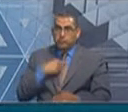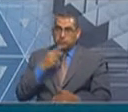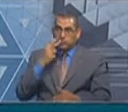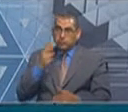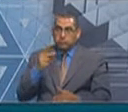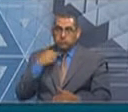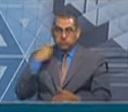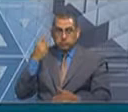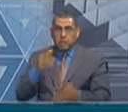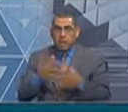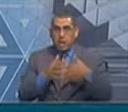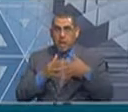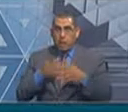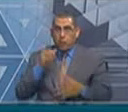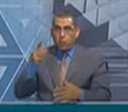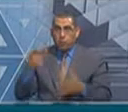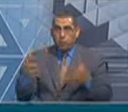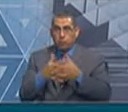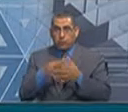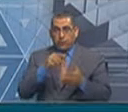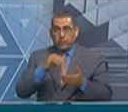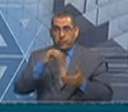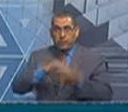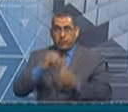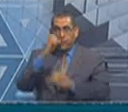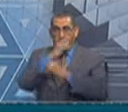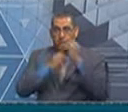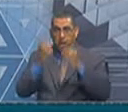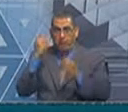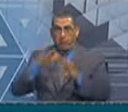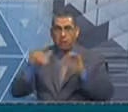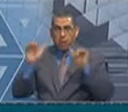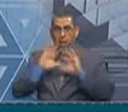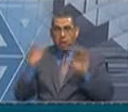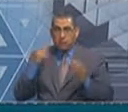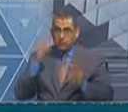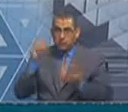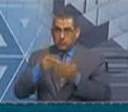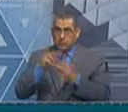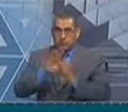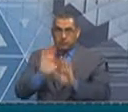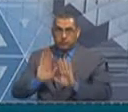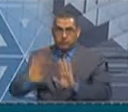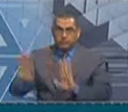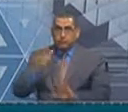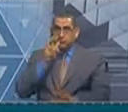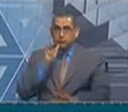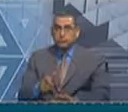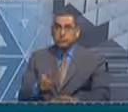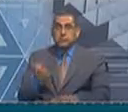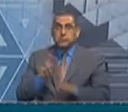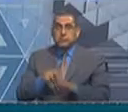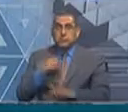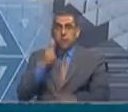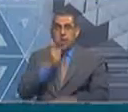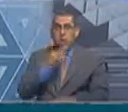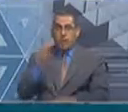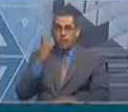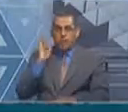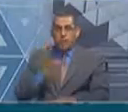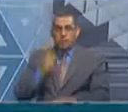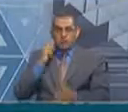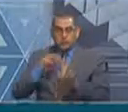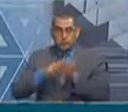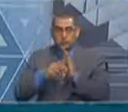يمكن اعتبار واشنطن مشاركة في الاتفاق النووي بعد انسحابها منه، وبالتالي لا يمكنها إطلاق